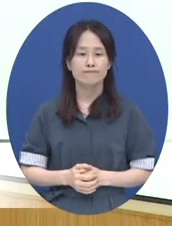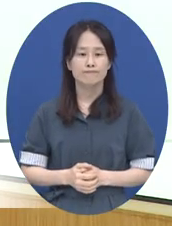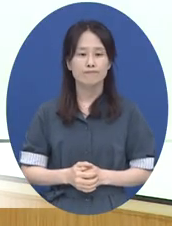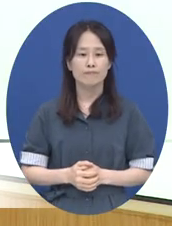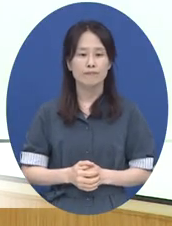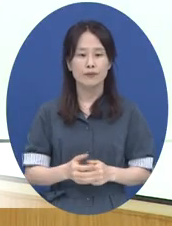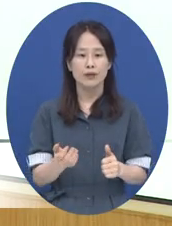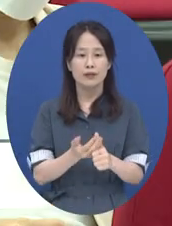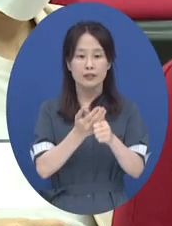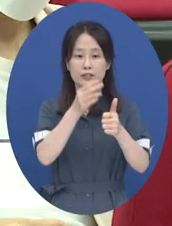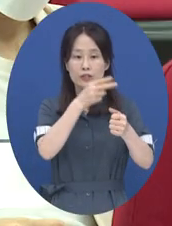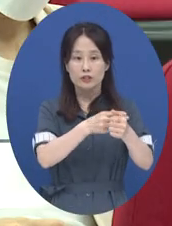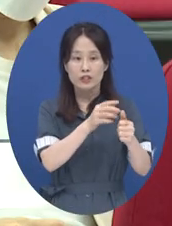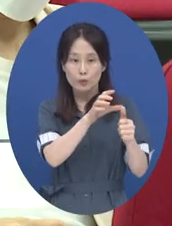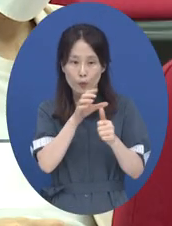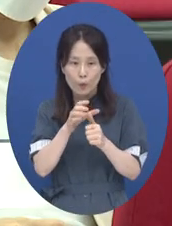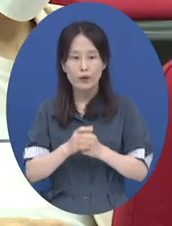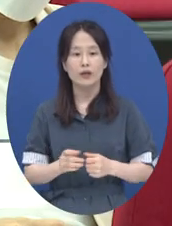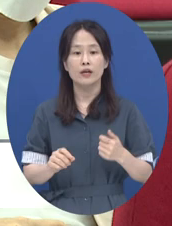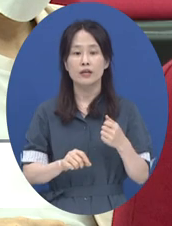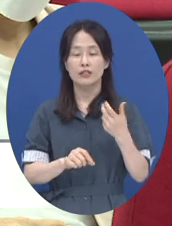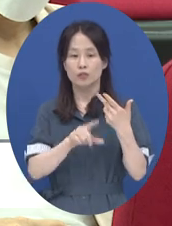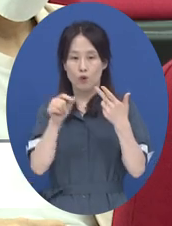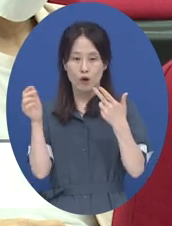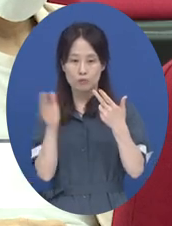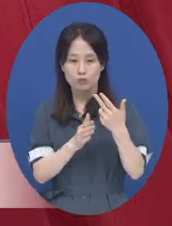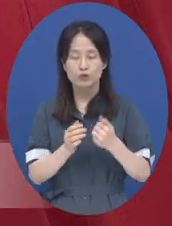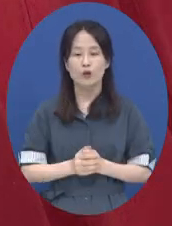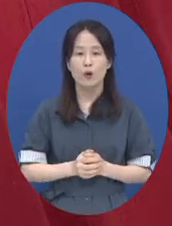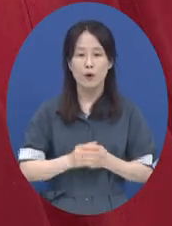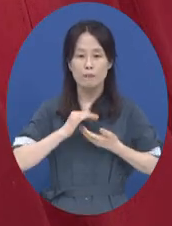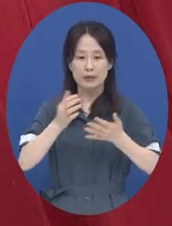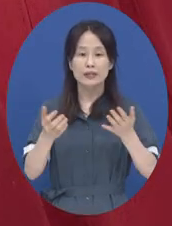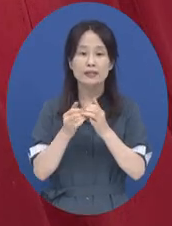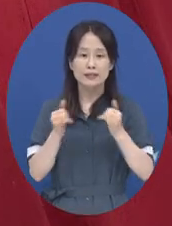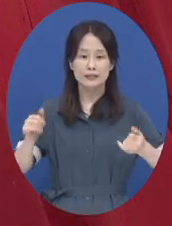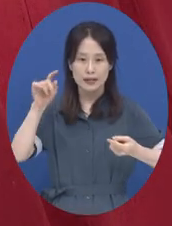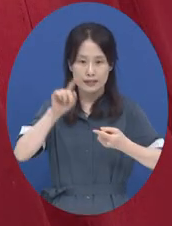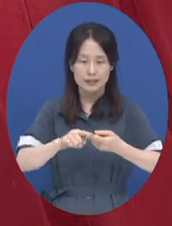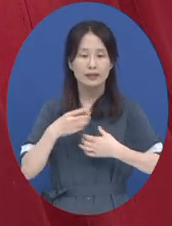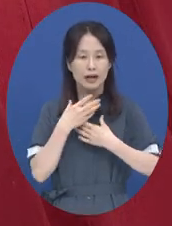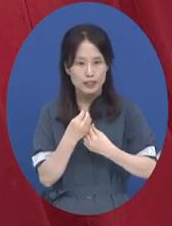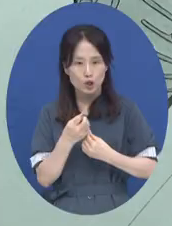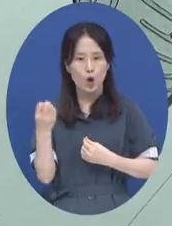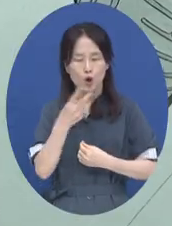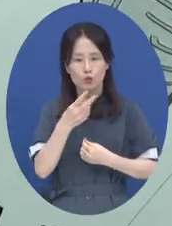경기도는 양성된 강사들을 활용해 이달부터 경기 지역 배달 노동자들을 대상으로